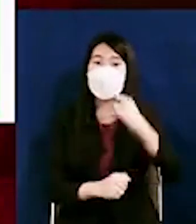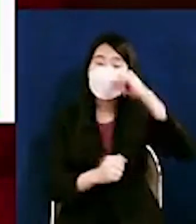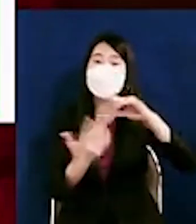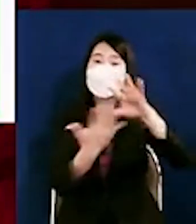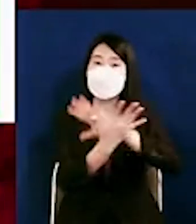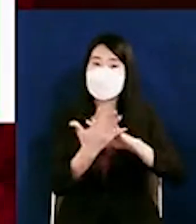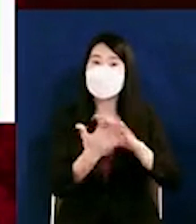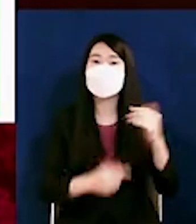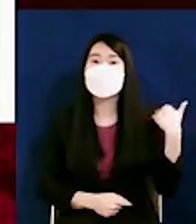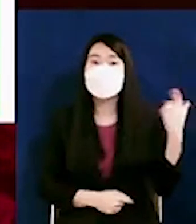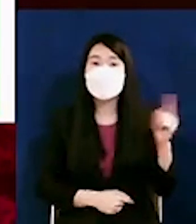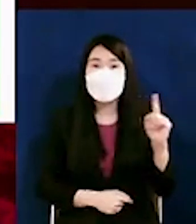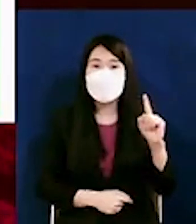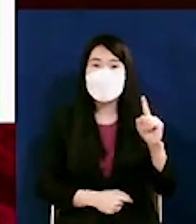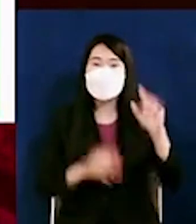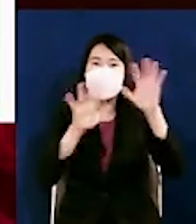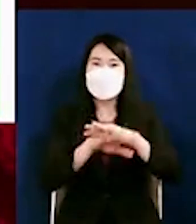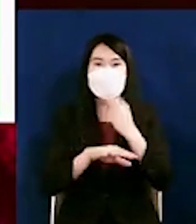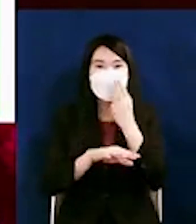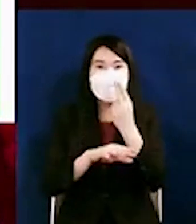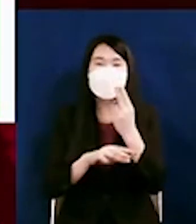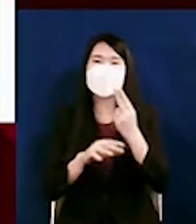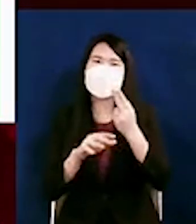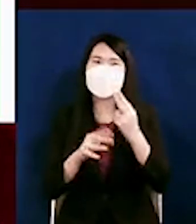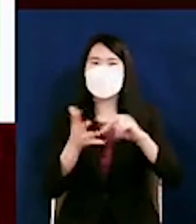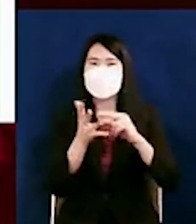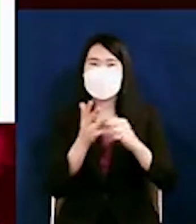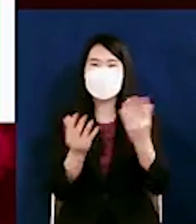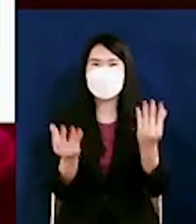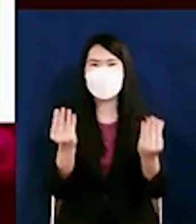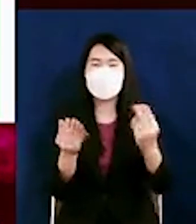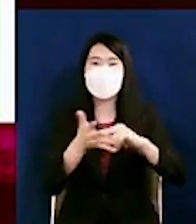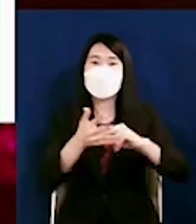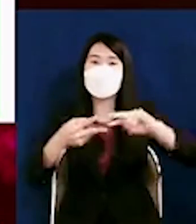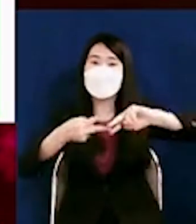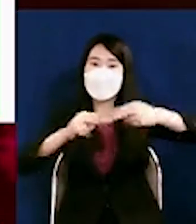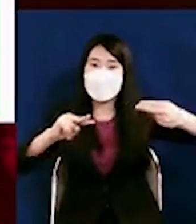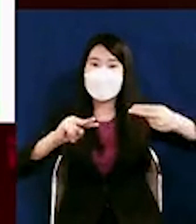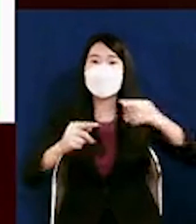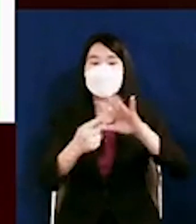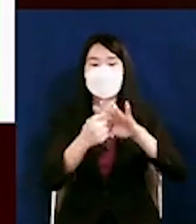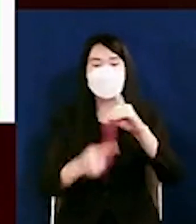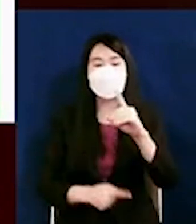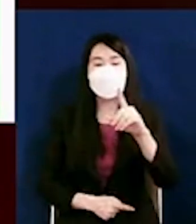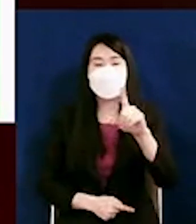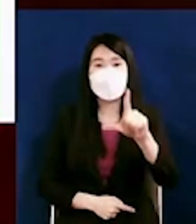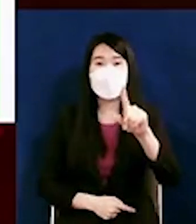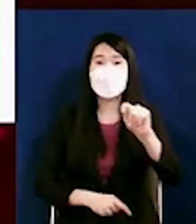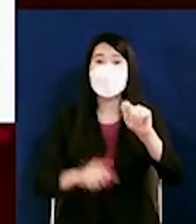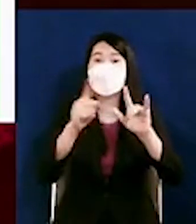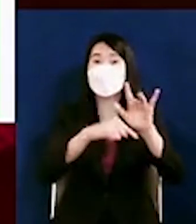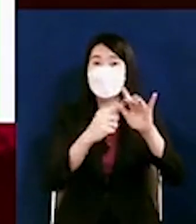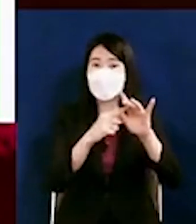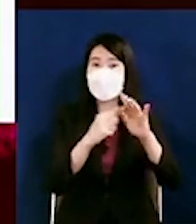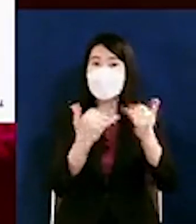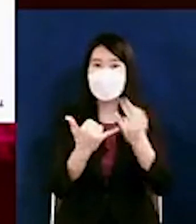ง่ายๆว่าสัดส่วน market share โดยเชื้อเดลต้าทีนี้มีคำถ